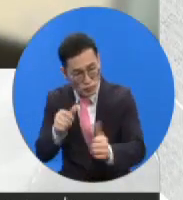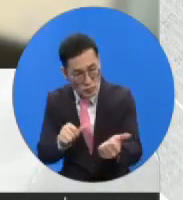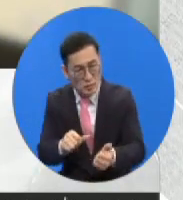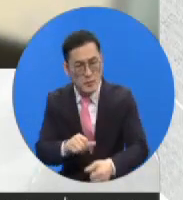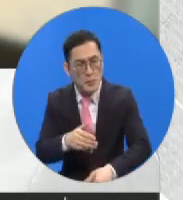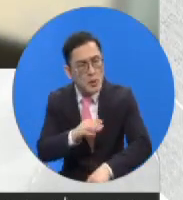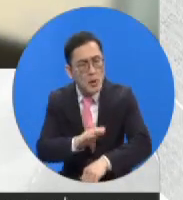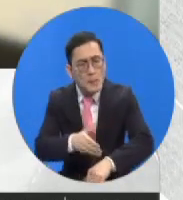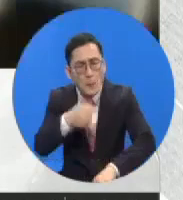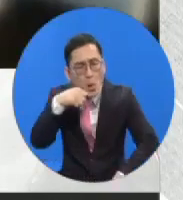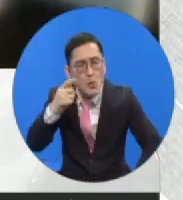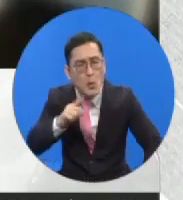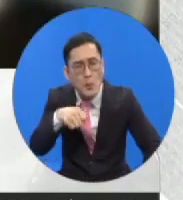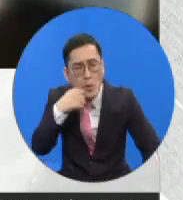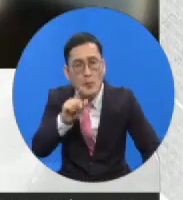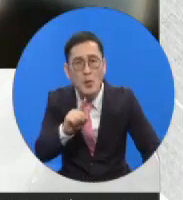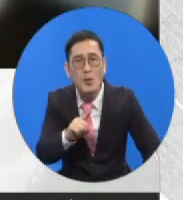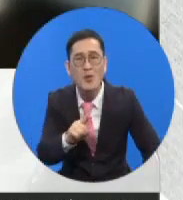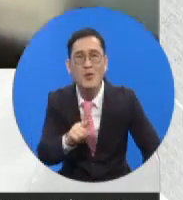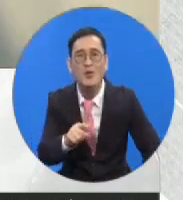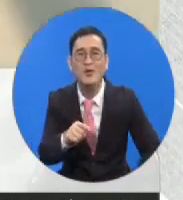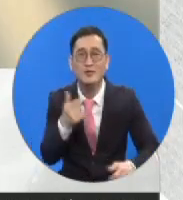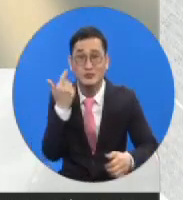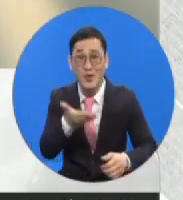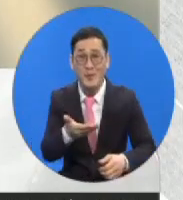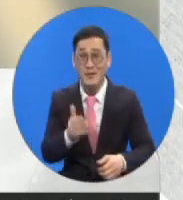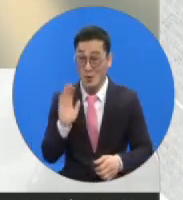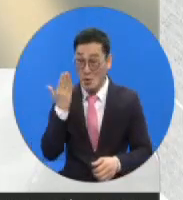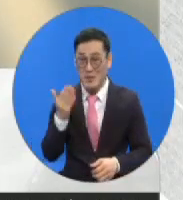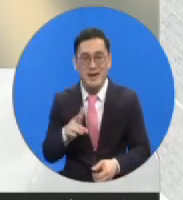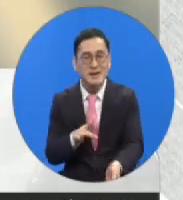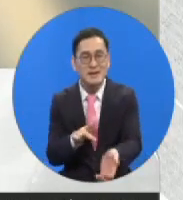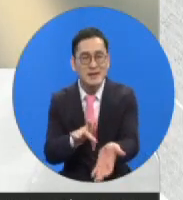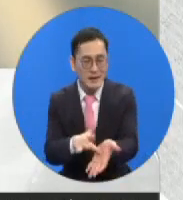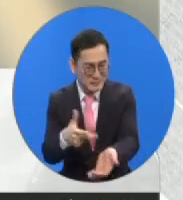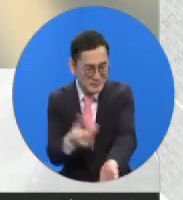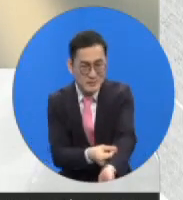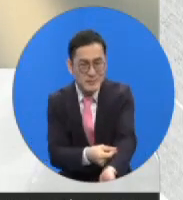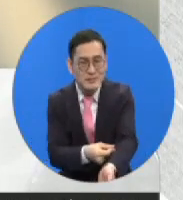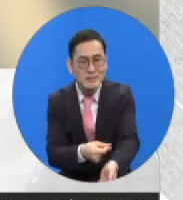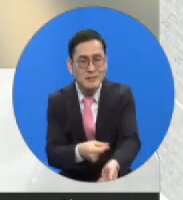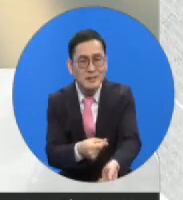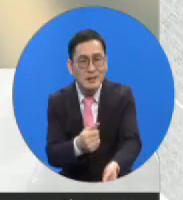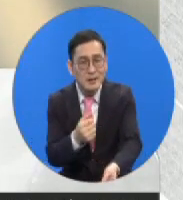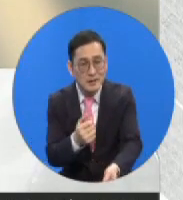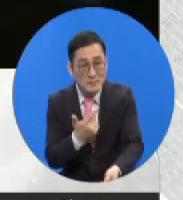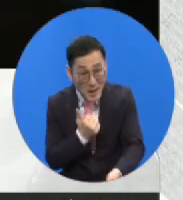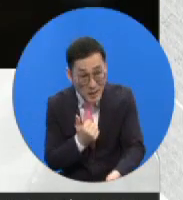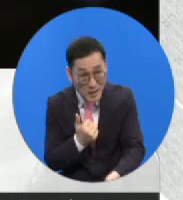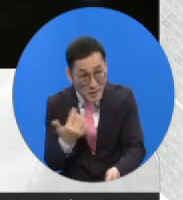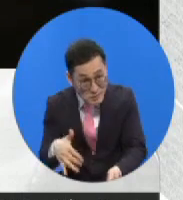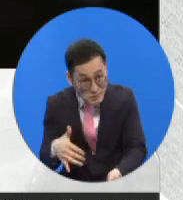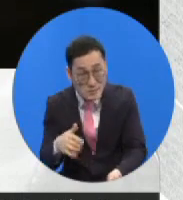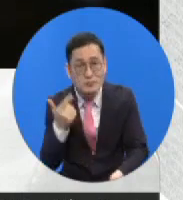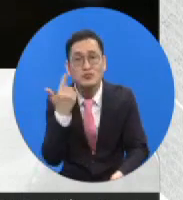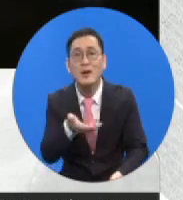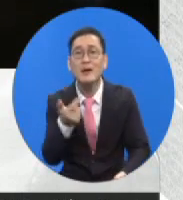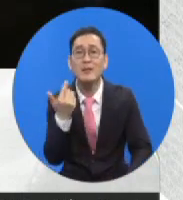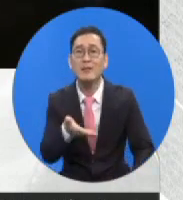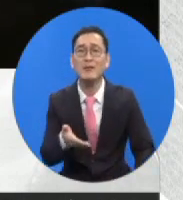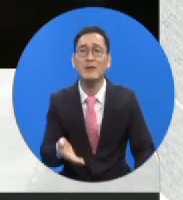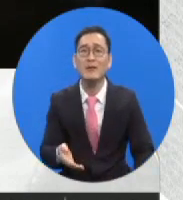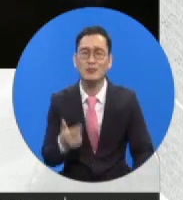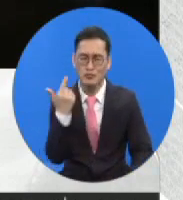판단이 안 되고 선후관계는 분명한 것이고 상관관계에 대해서 이제 보고 있는 건데 그럼 정부가 뭐 다른 뭐 억하심정이